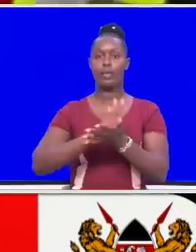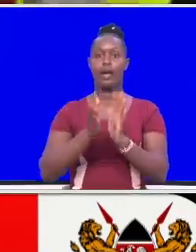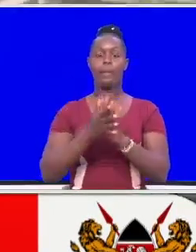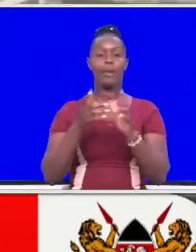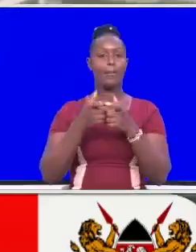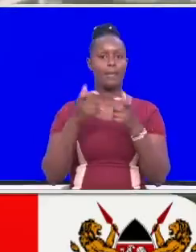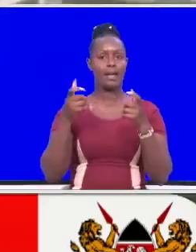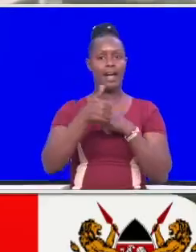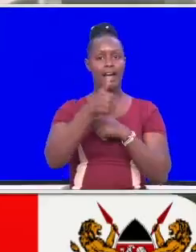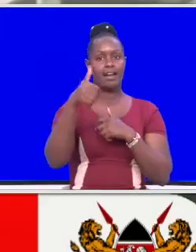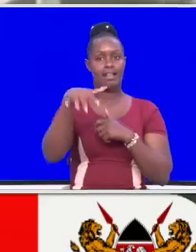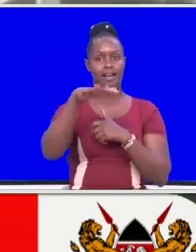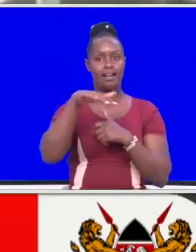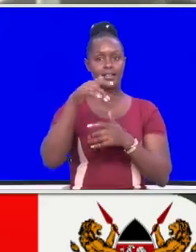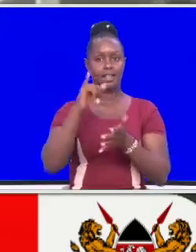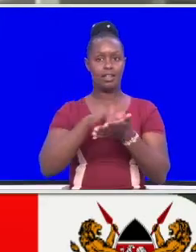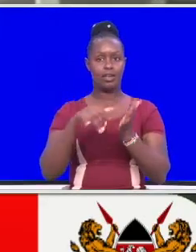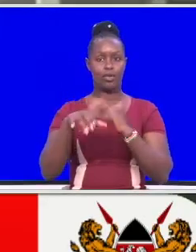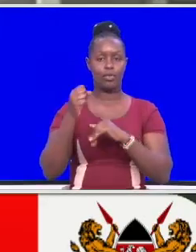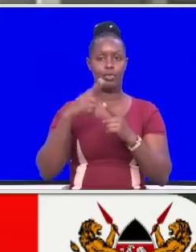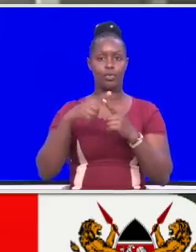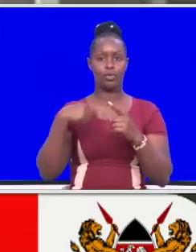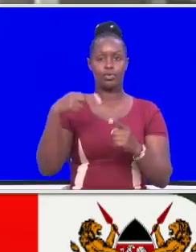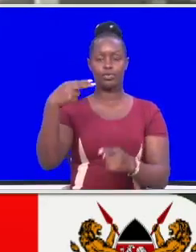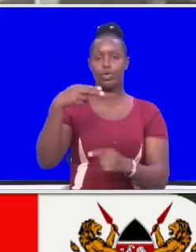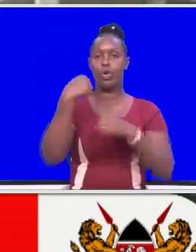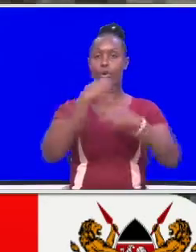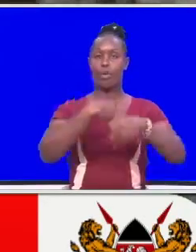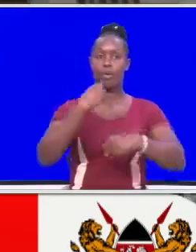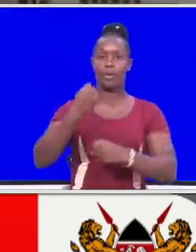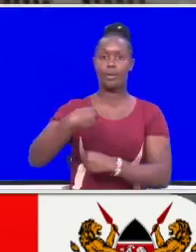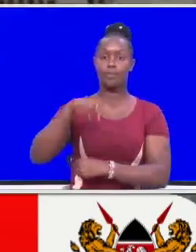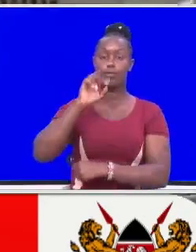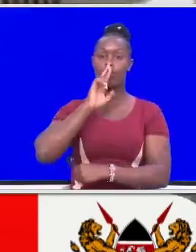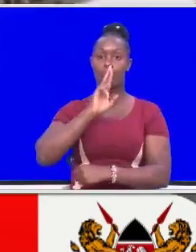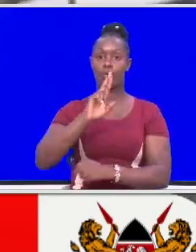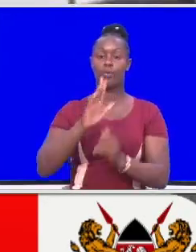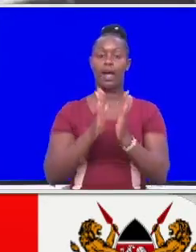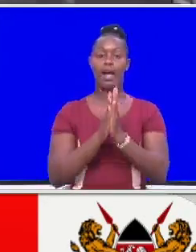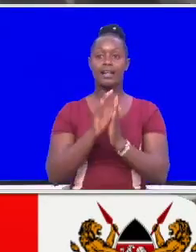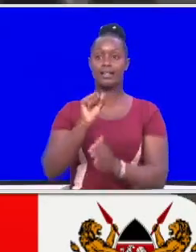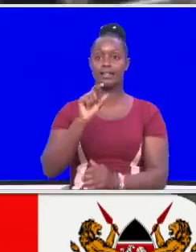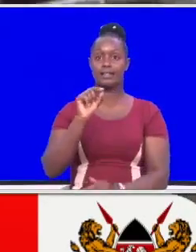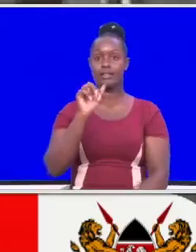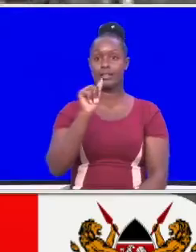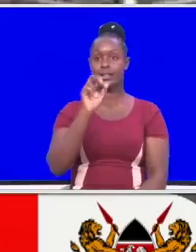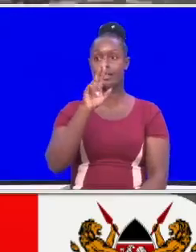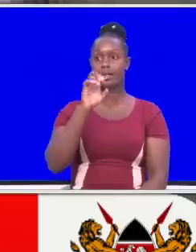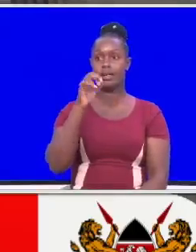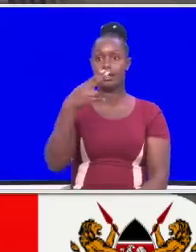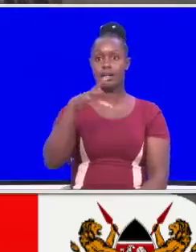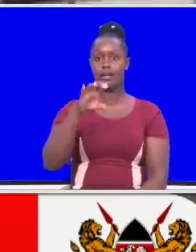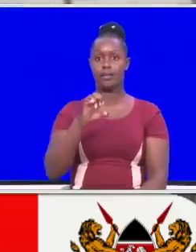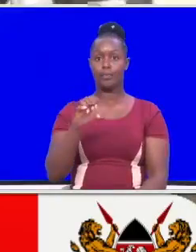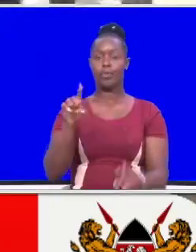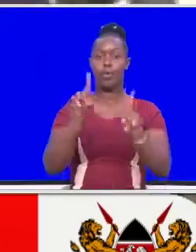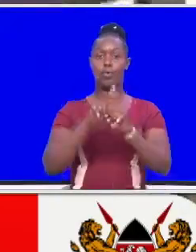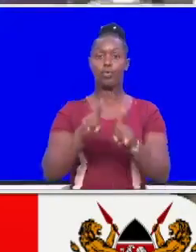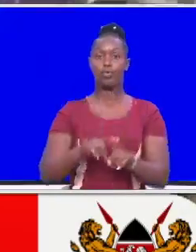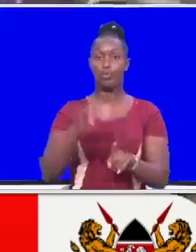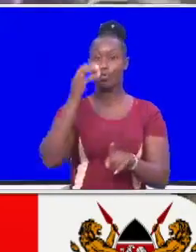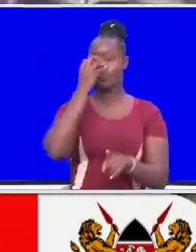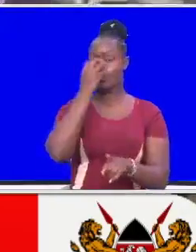mengine yaliyofuata ni Homa Bay, Ruiru, Shauri Moyo na Starehe. Eneo la Mukuru kwa Ruben, Ruto alizindua mradi wa shilingi